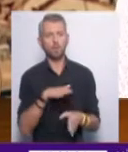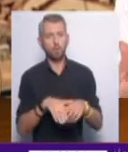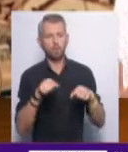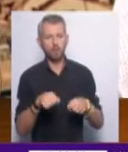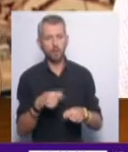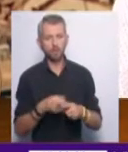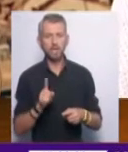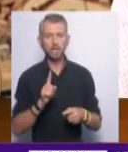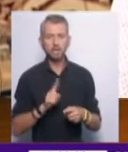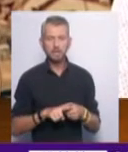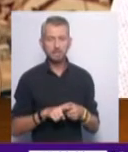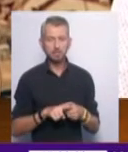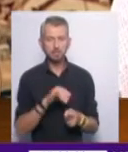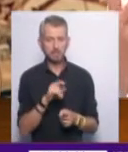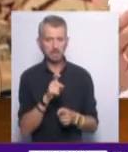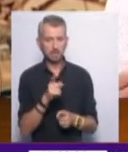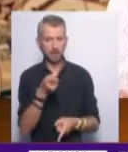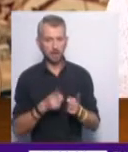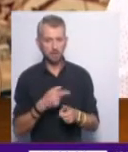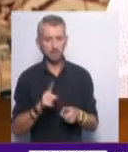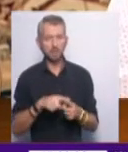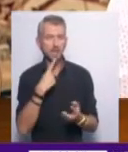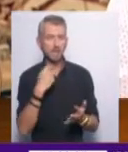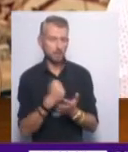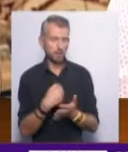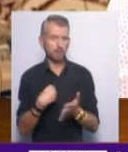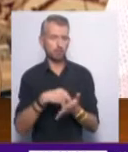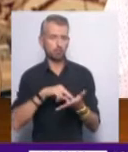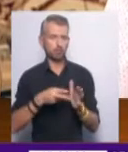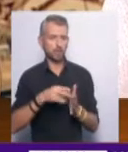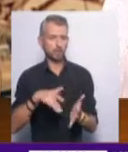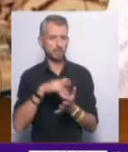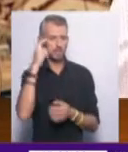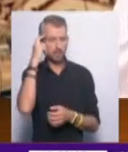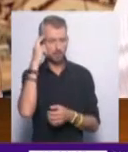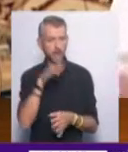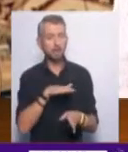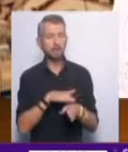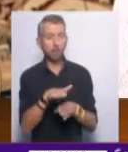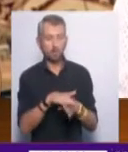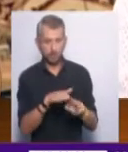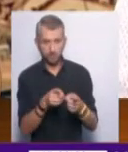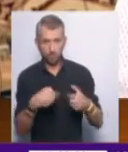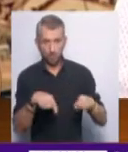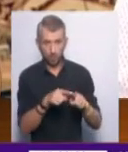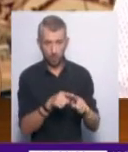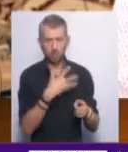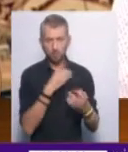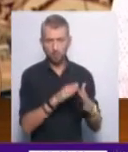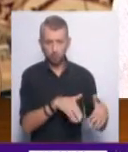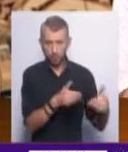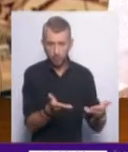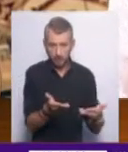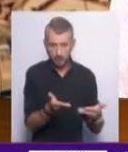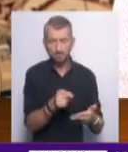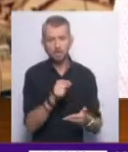це із таких реальних, це затвердження бюджету міста Києва. Виконавчий орган несе свої пропозиції,